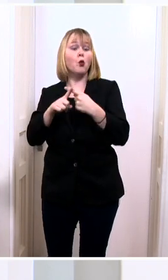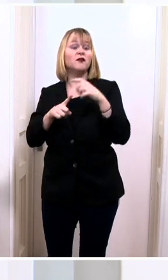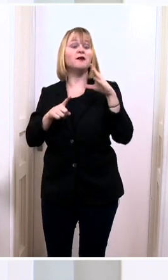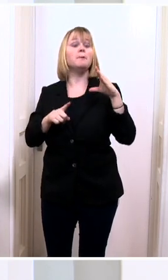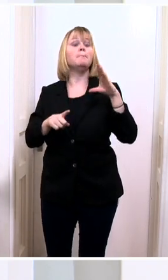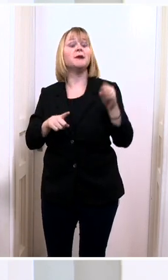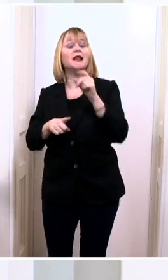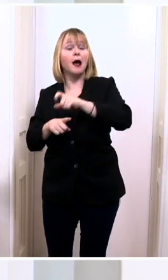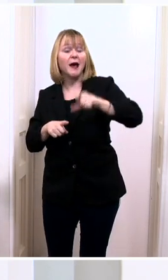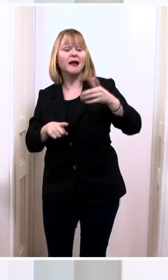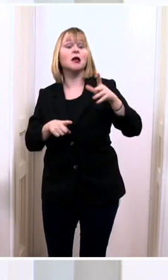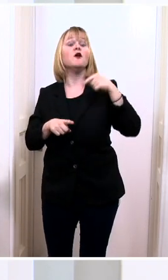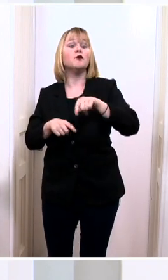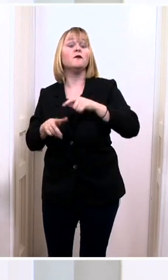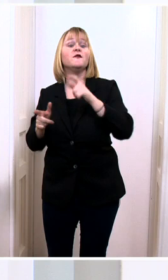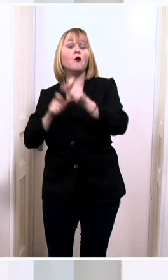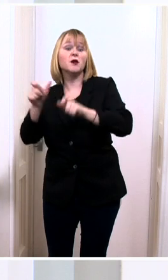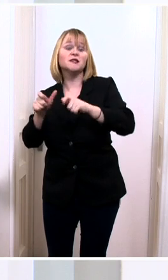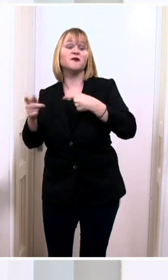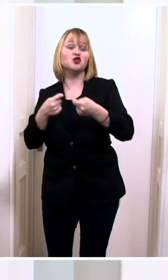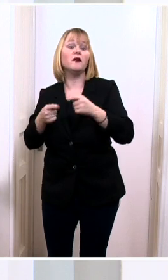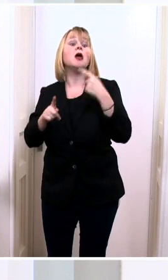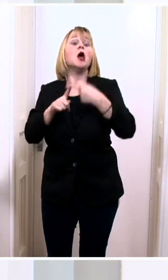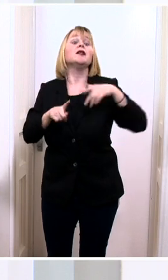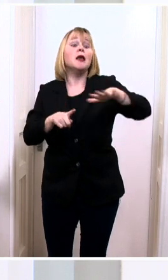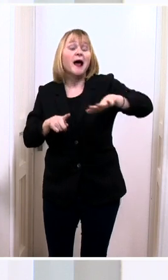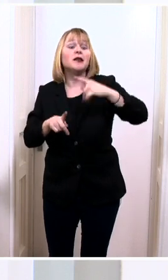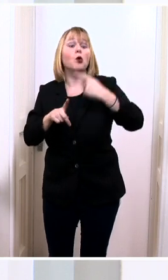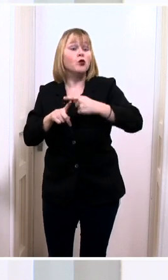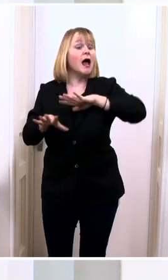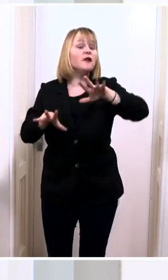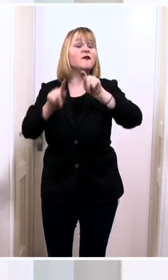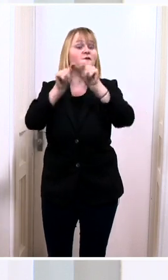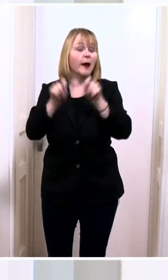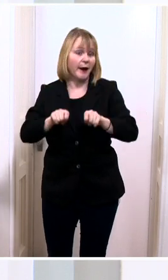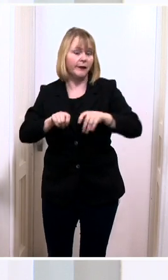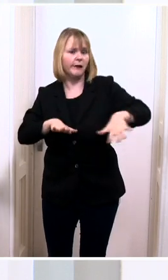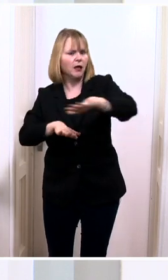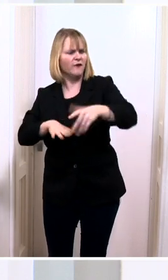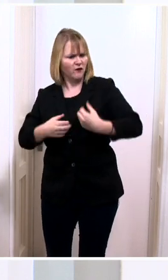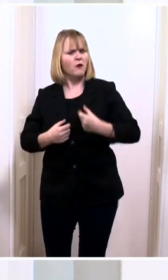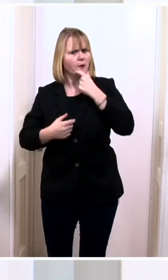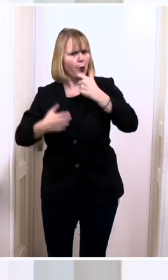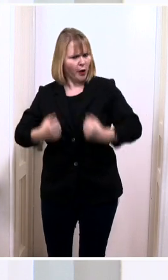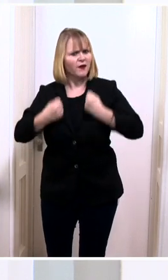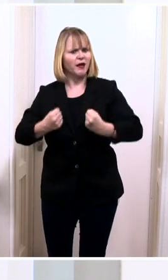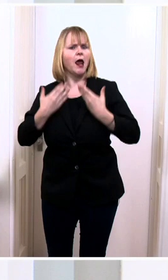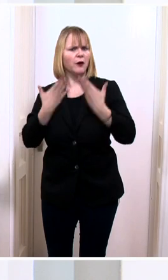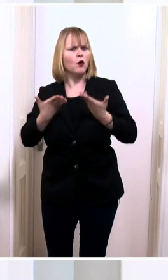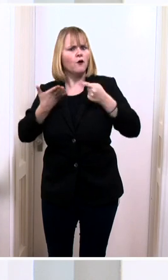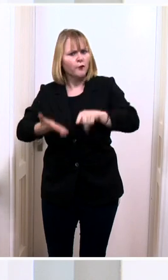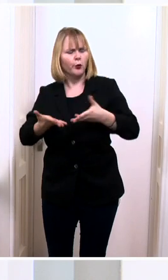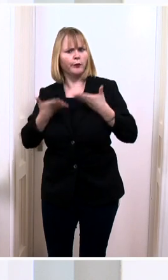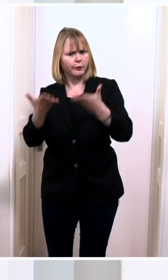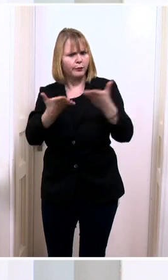die Gemeinden und die Wirtschaftsverbände sind wirklich bestrebt und bemüht, Hilfe anzubieten und bei Fragen